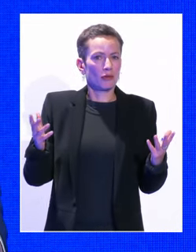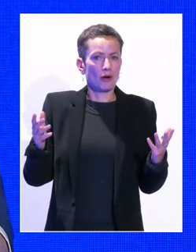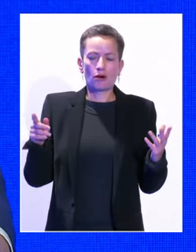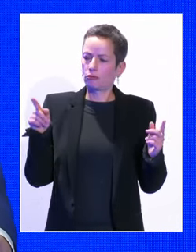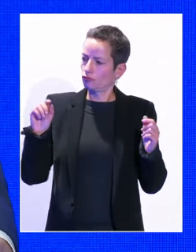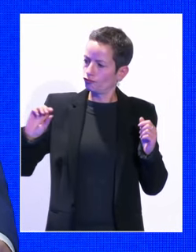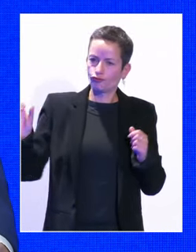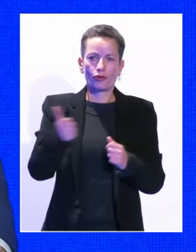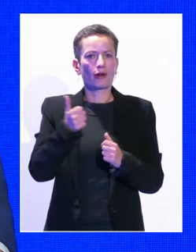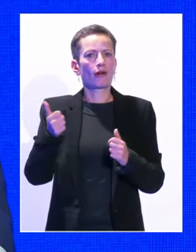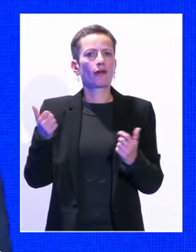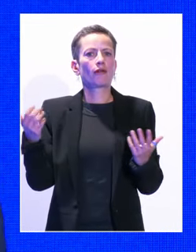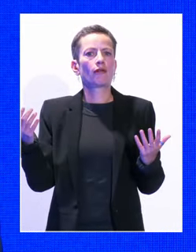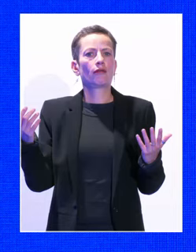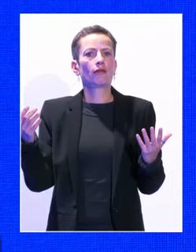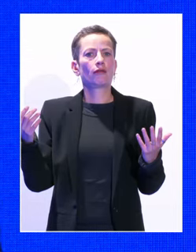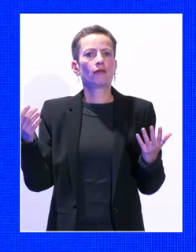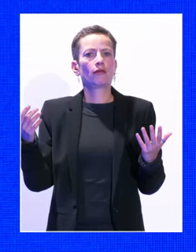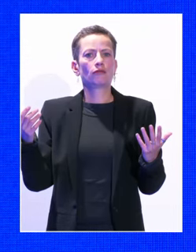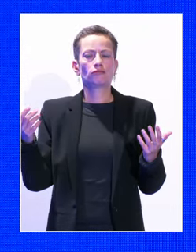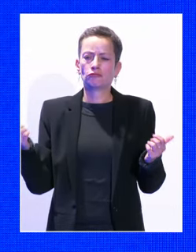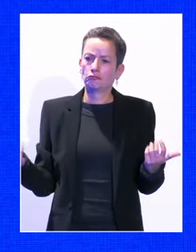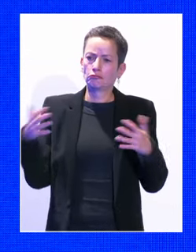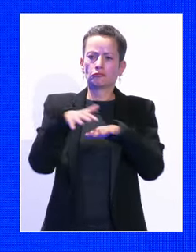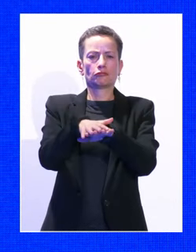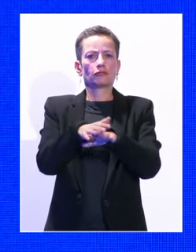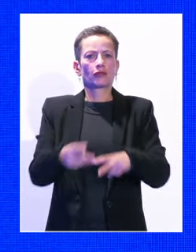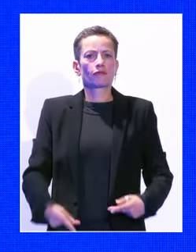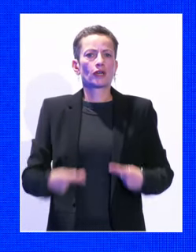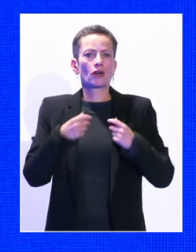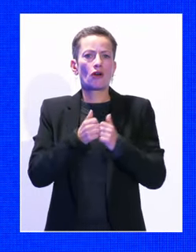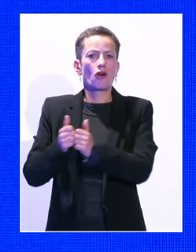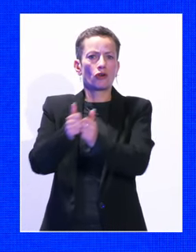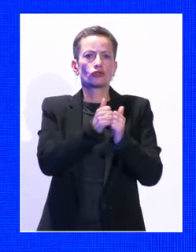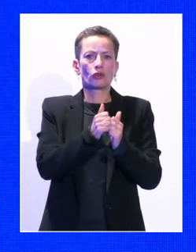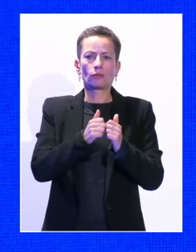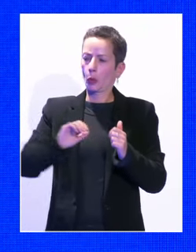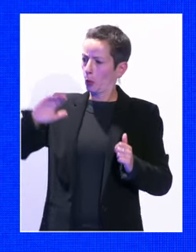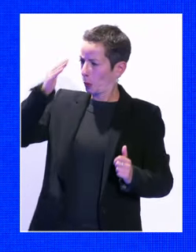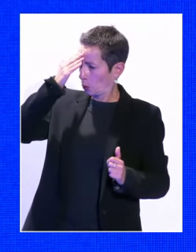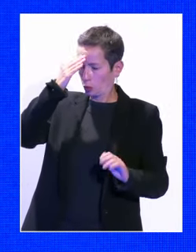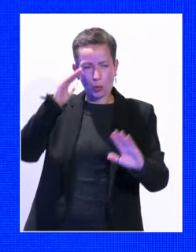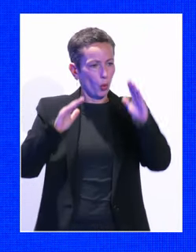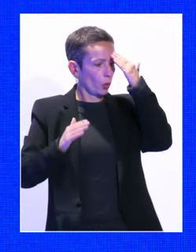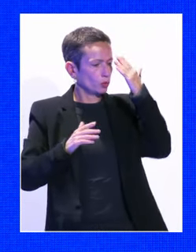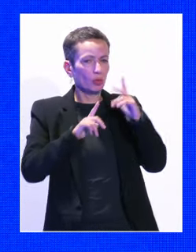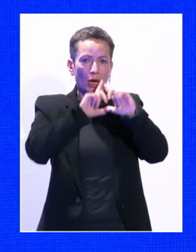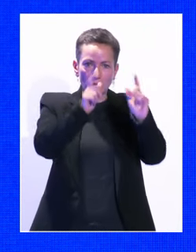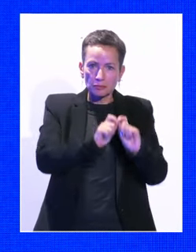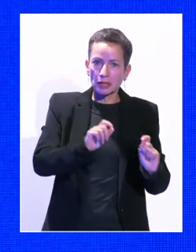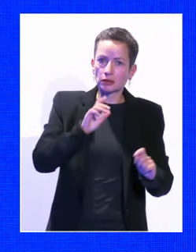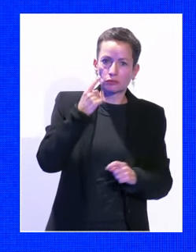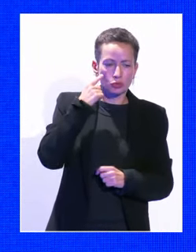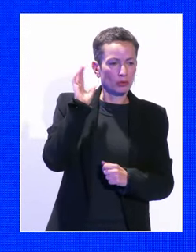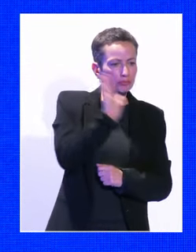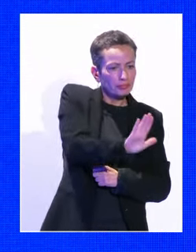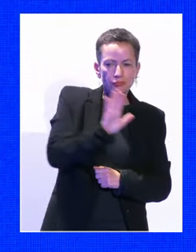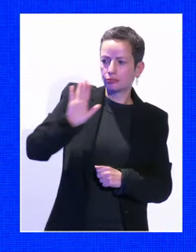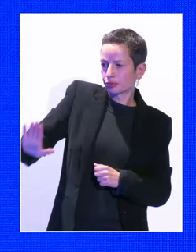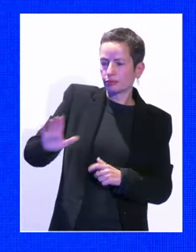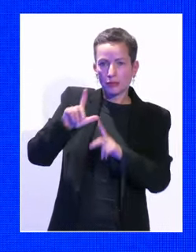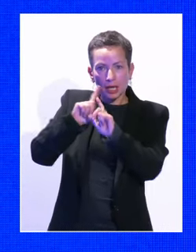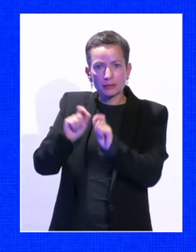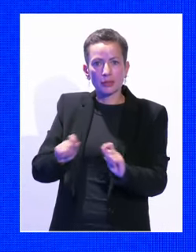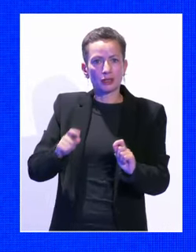sensibilités de vivre ensemble, d'être reconnues et respectées chacune pour ce qu'elle est, et de trouver